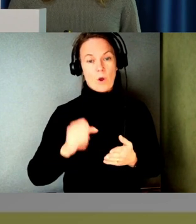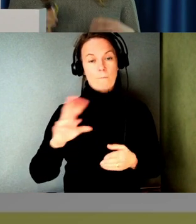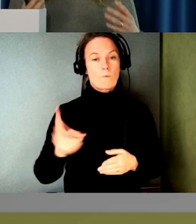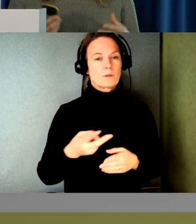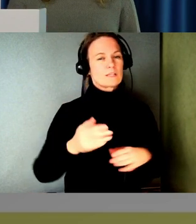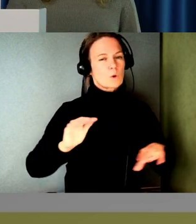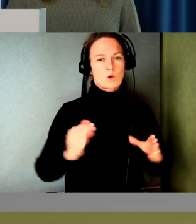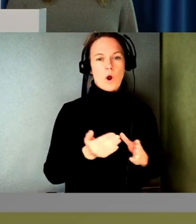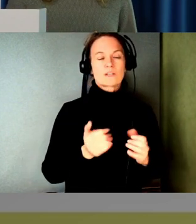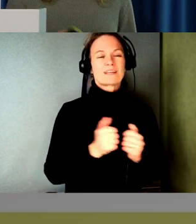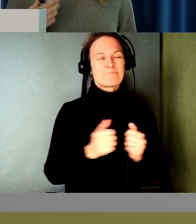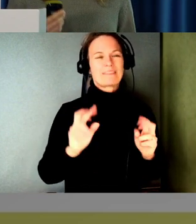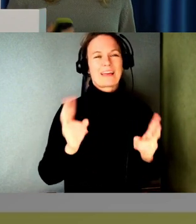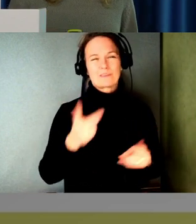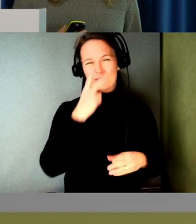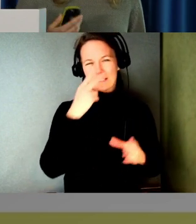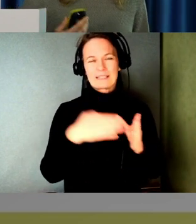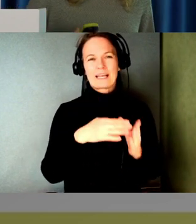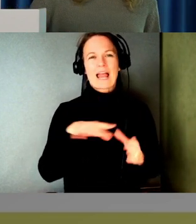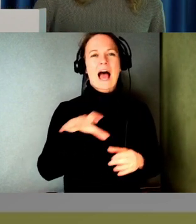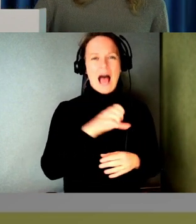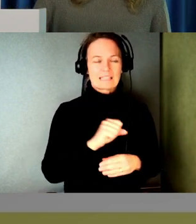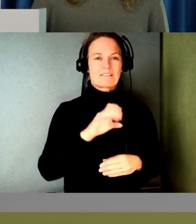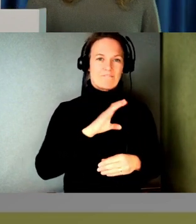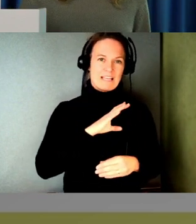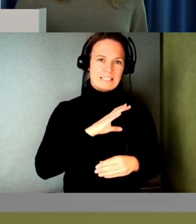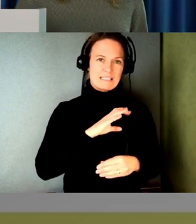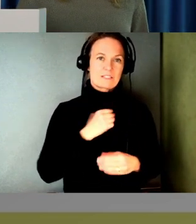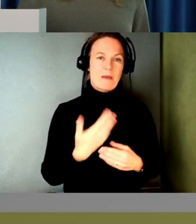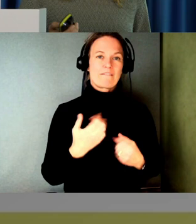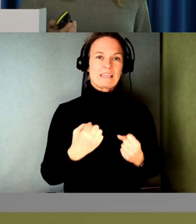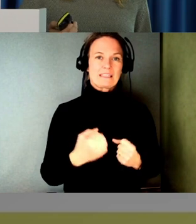kort men ändå se till att allt det nödvändiga framgår